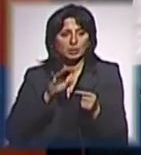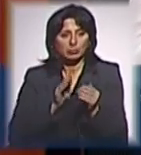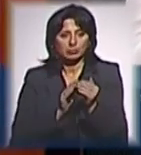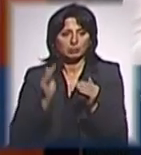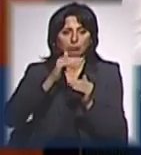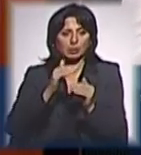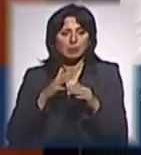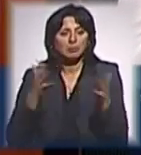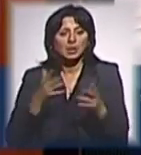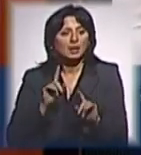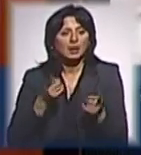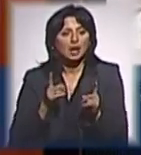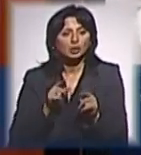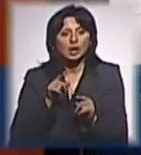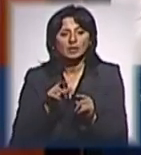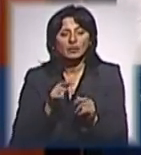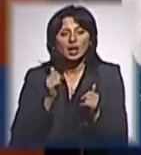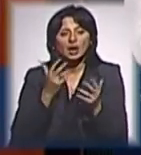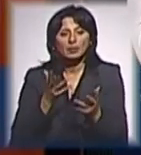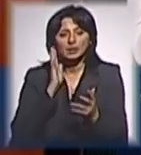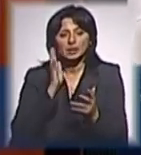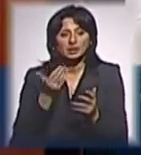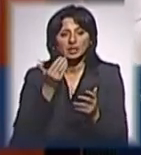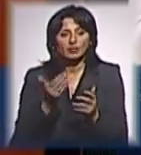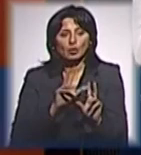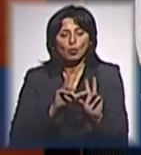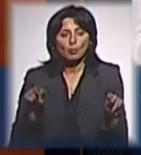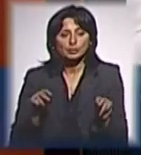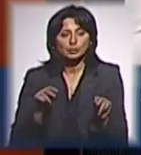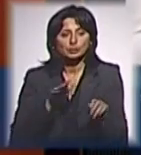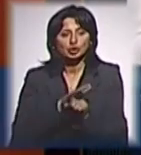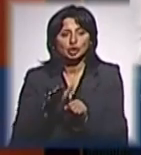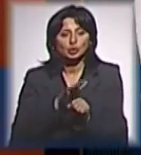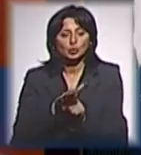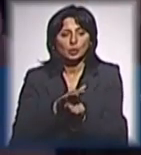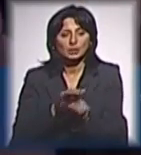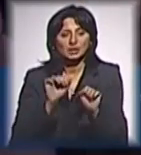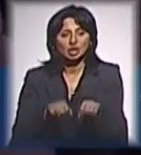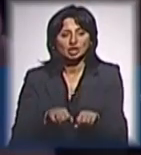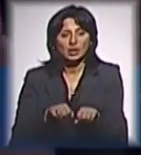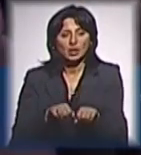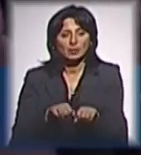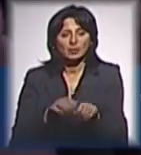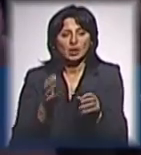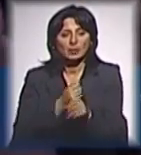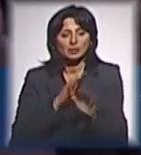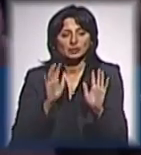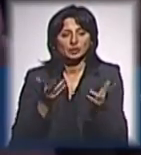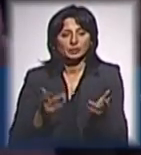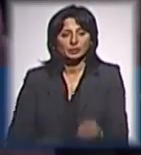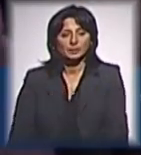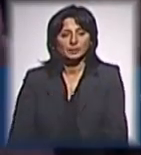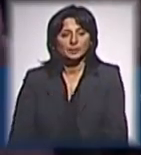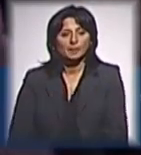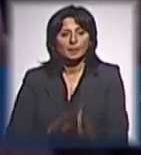ორგანოს კომპეტენციას. აი თქვენ რამდენად გეკნებათ თქვენი დაპირებების შესრულების საშუალება გამარჯვების შემთხვევაში, რა